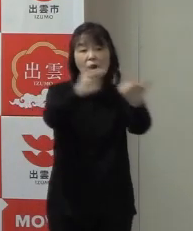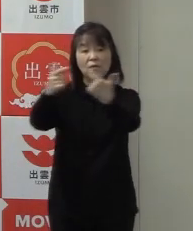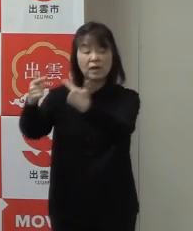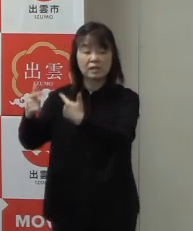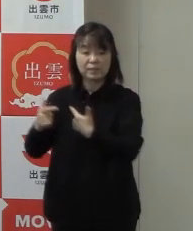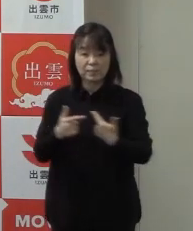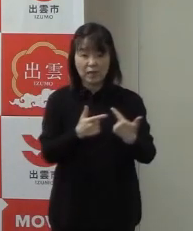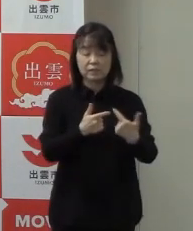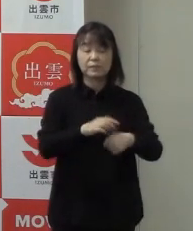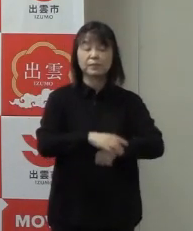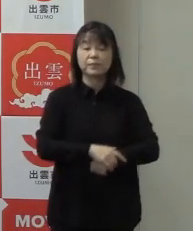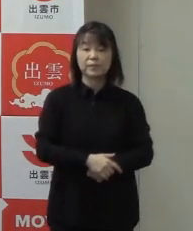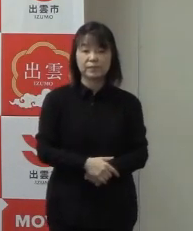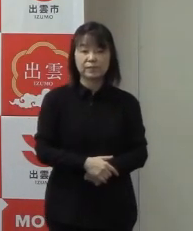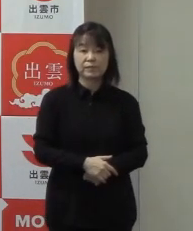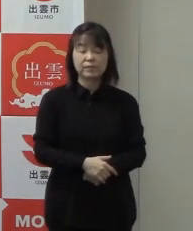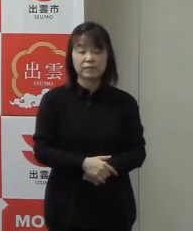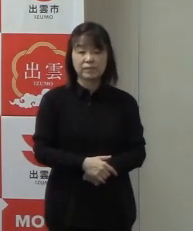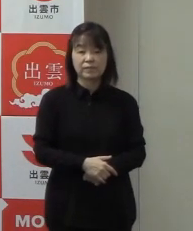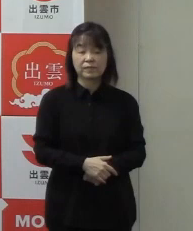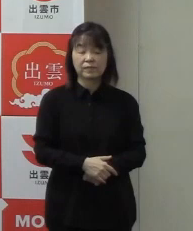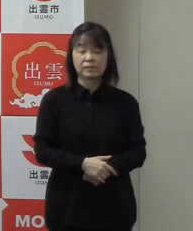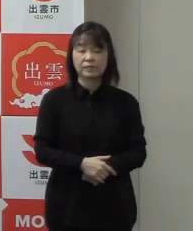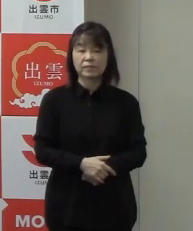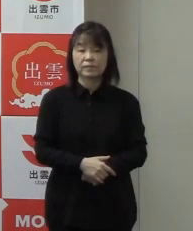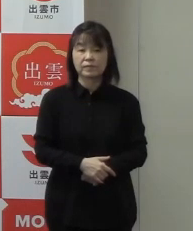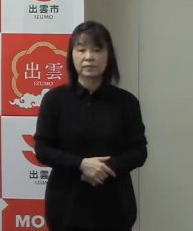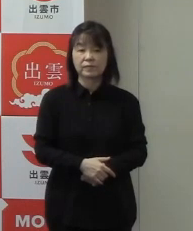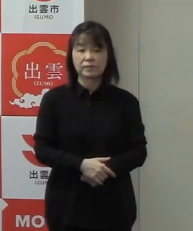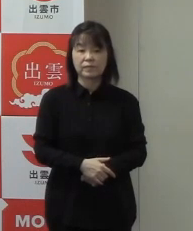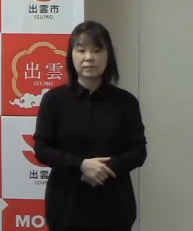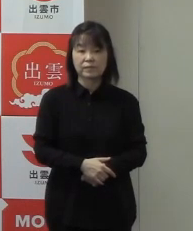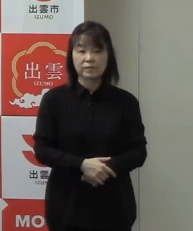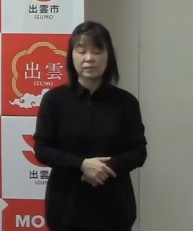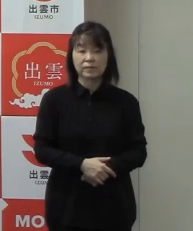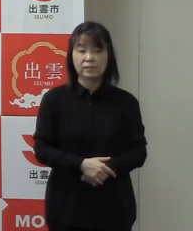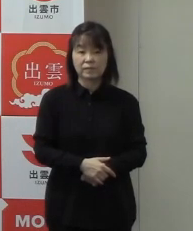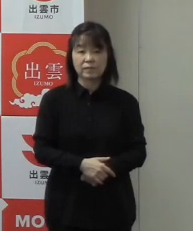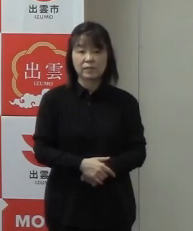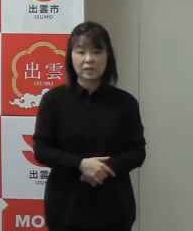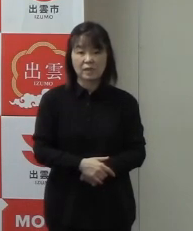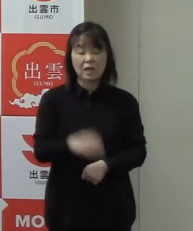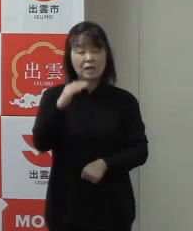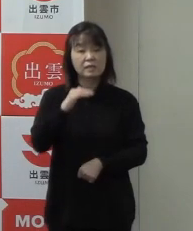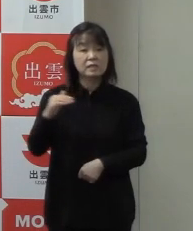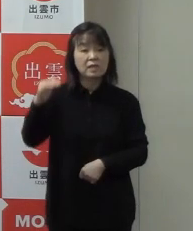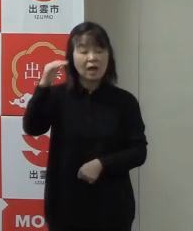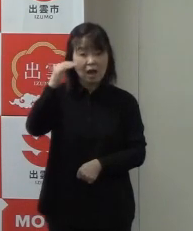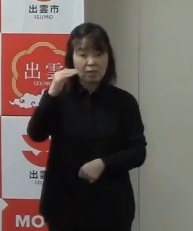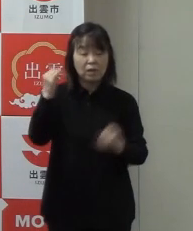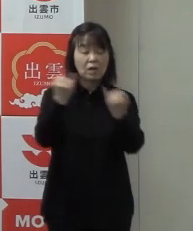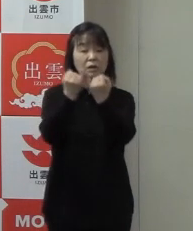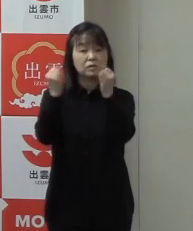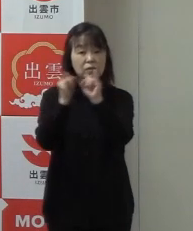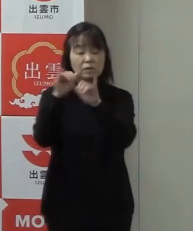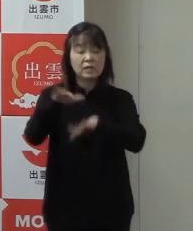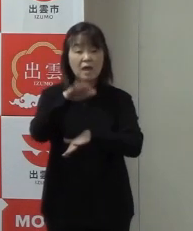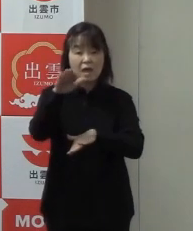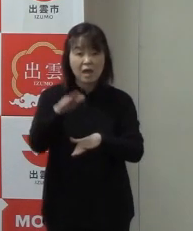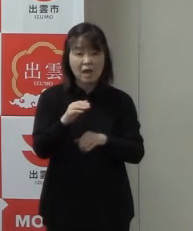ありまして、これを貸し切りバスで巡ると。またあの先輩の I ターン女性、定住支援